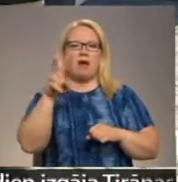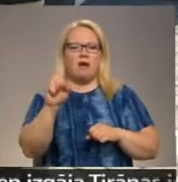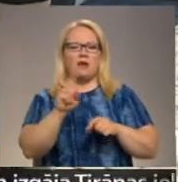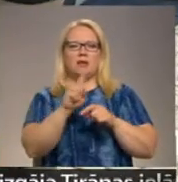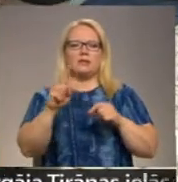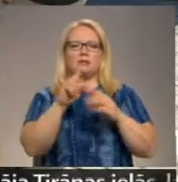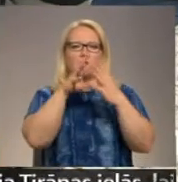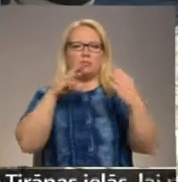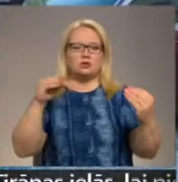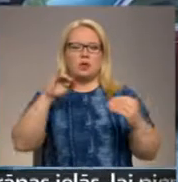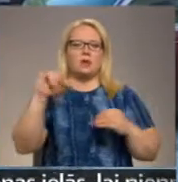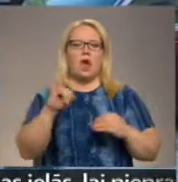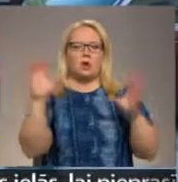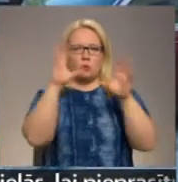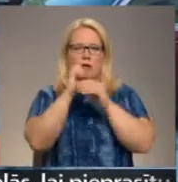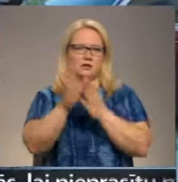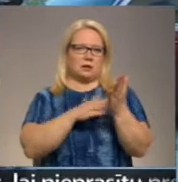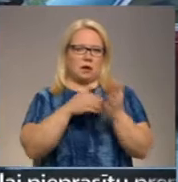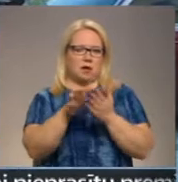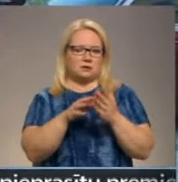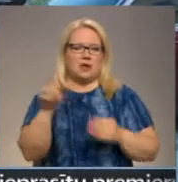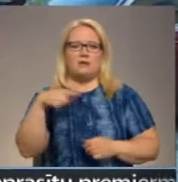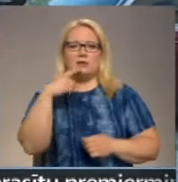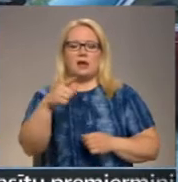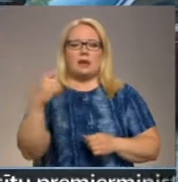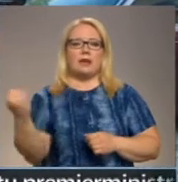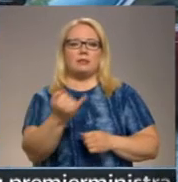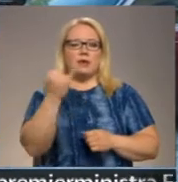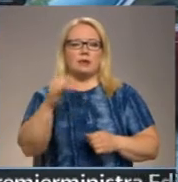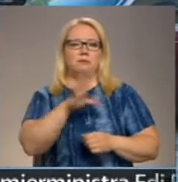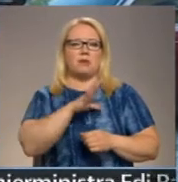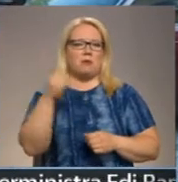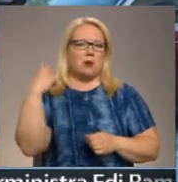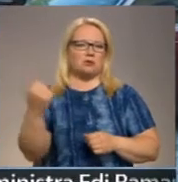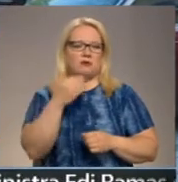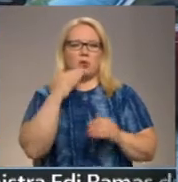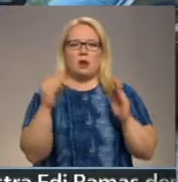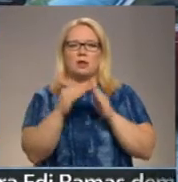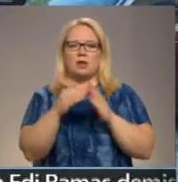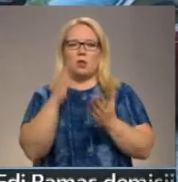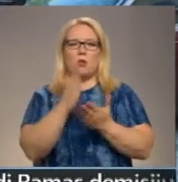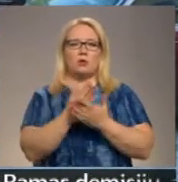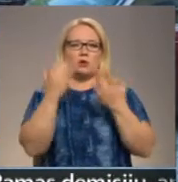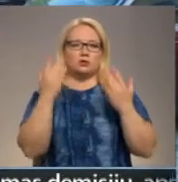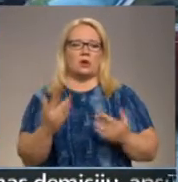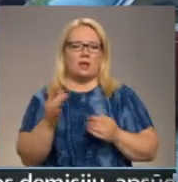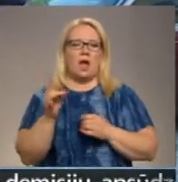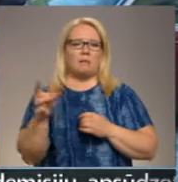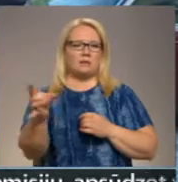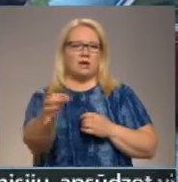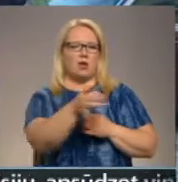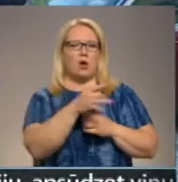limuzīnam Jāņu nakts krāsā. Interesi raidē pagošo gadu Rēzekņi notiekušo akcija apceļo